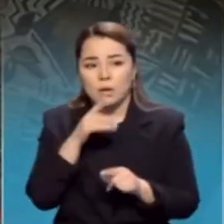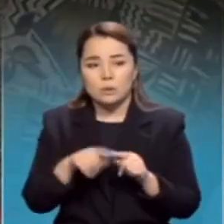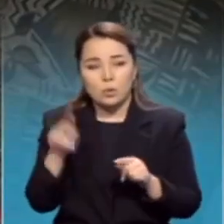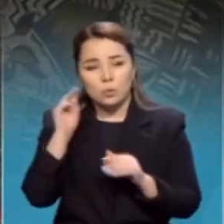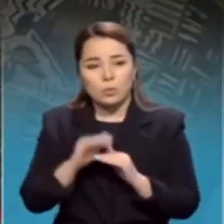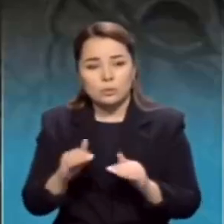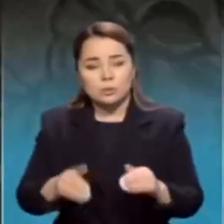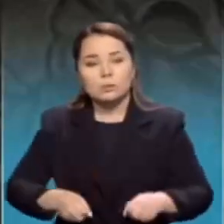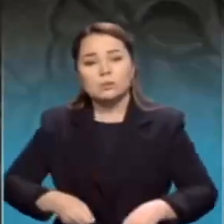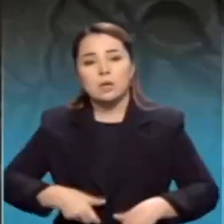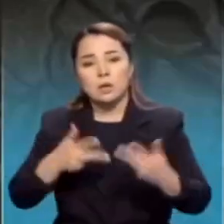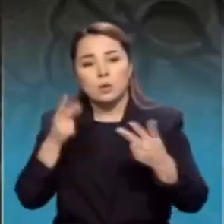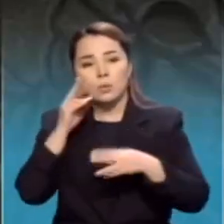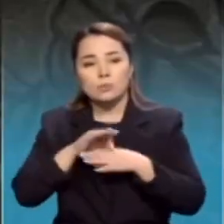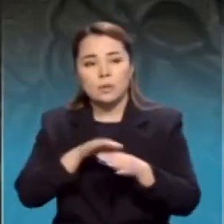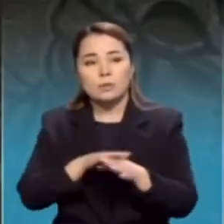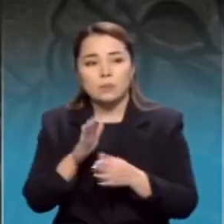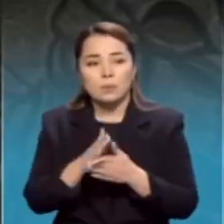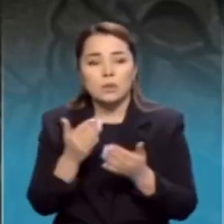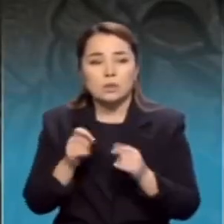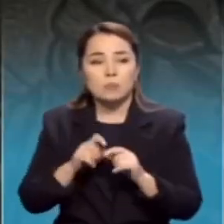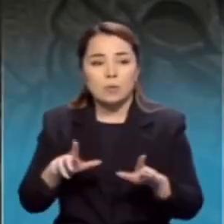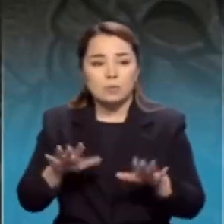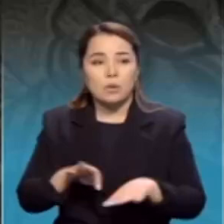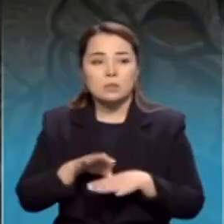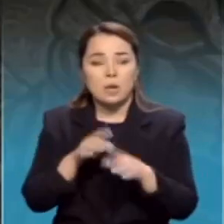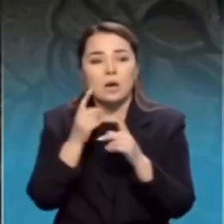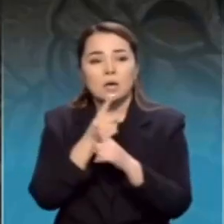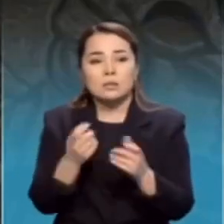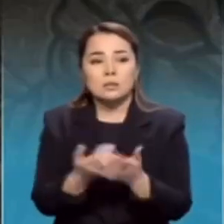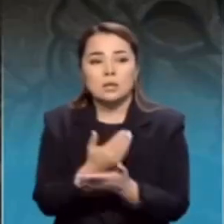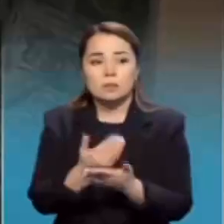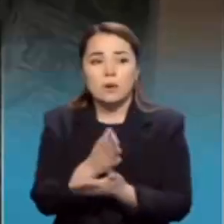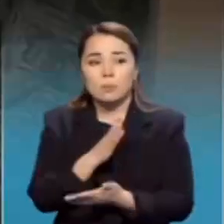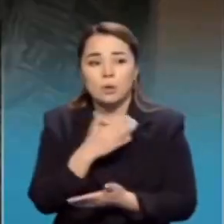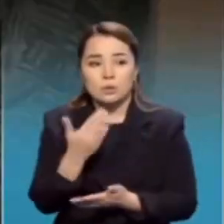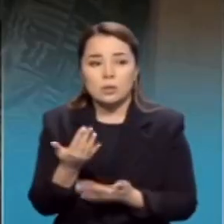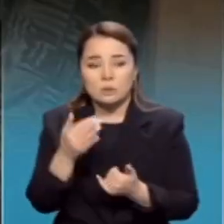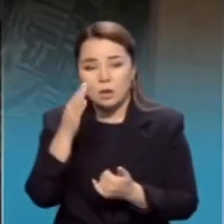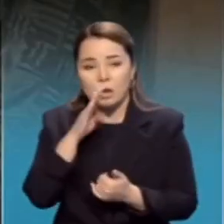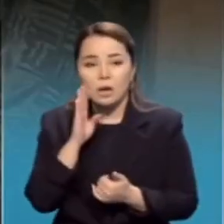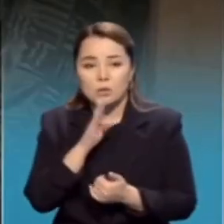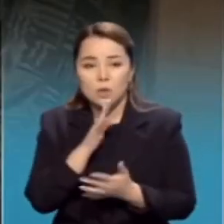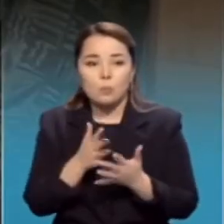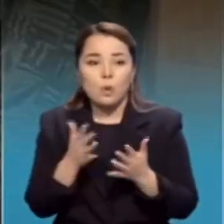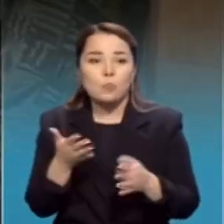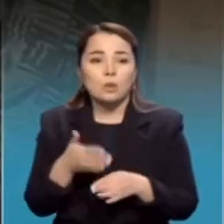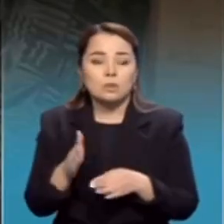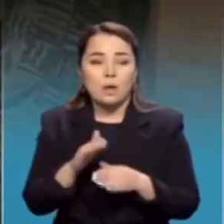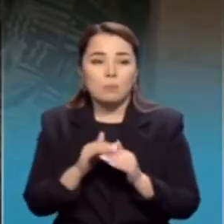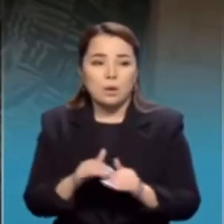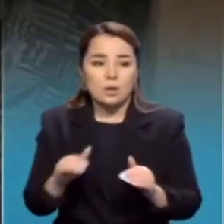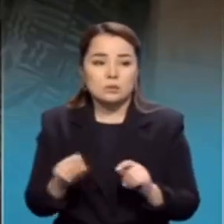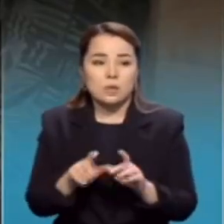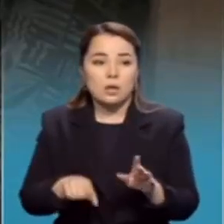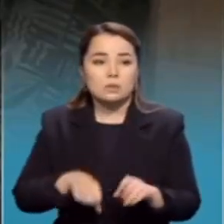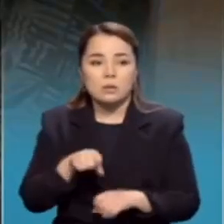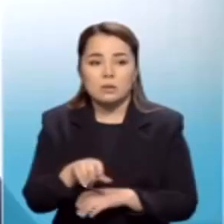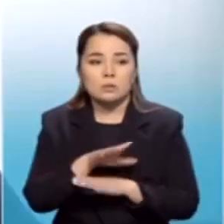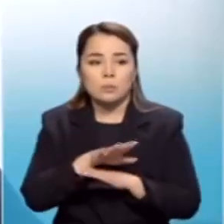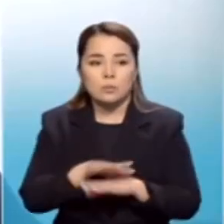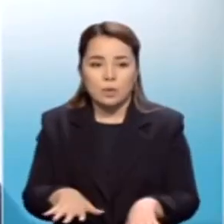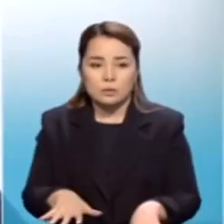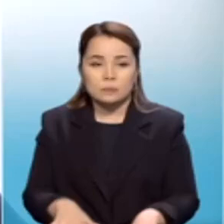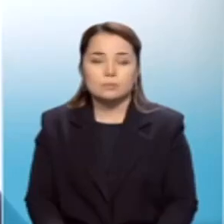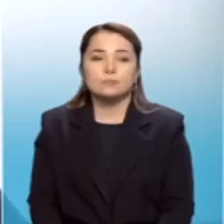оқушылар қашықтан оқыды. Білім бөлімі бүгін сабақ мектепте өтеді деп хабарлама таратқан болатын. Бірақ ата-аналардың басым бөлігі балаларын оқуға жібермепті.